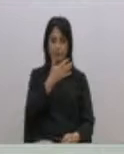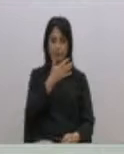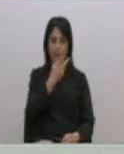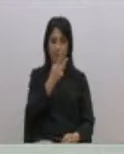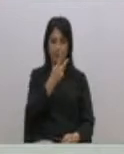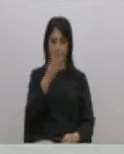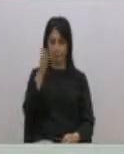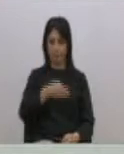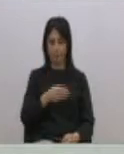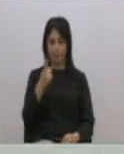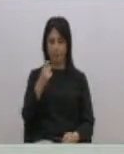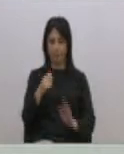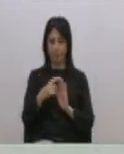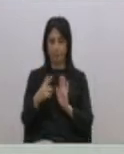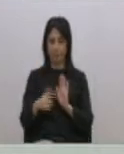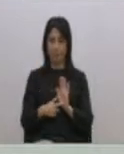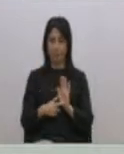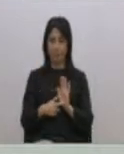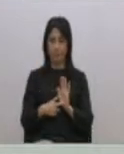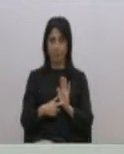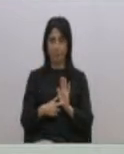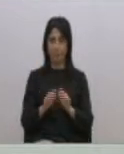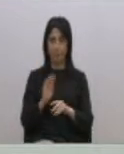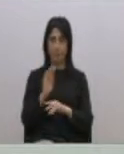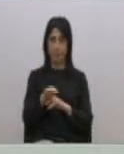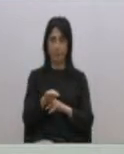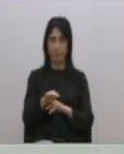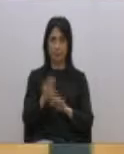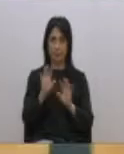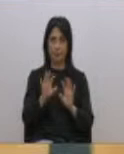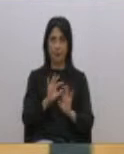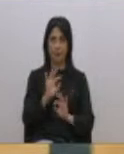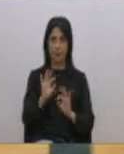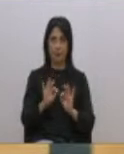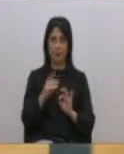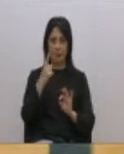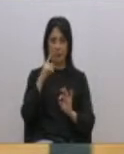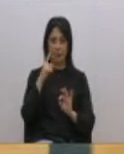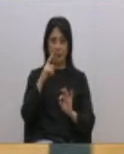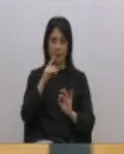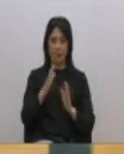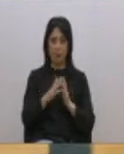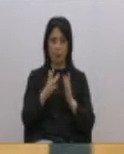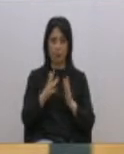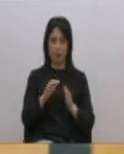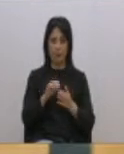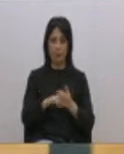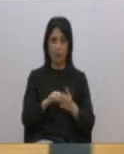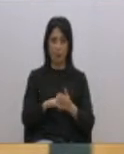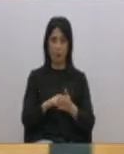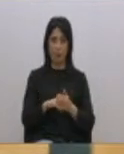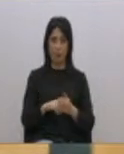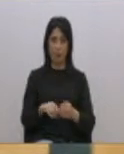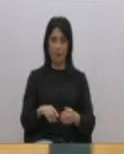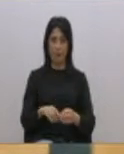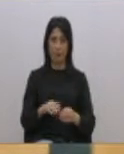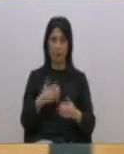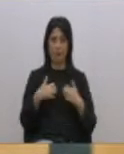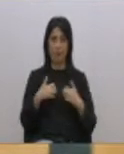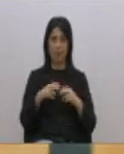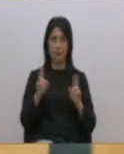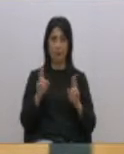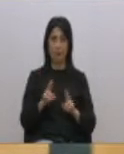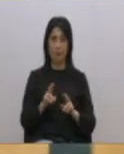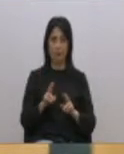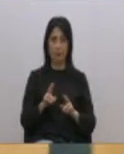პუნქტი რეგლამენტის 117-ე მოხდა. აქ დაემატა კანონპროექტის ინიციატორის მოთხოვნის საფუძველზე, ანუ დაჩქარებული